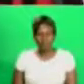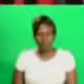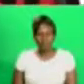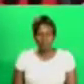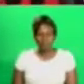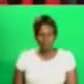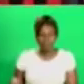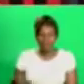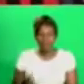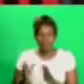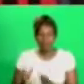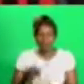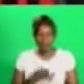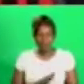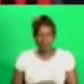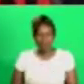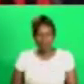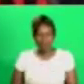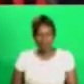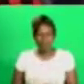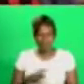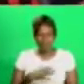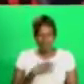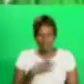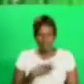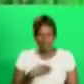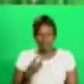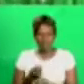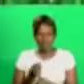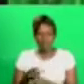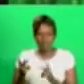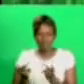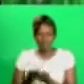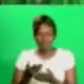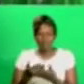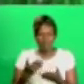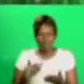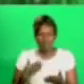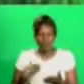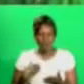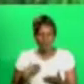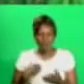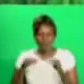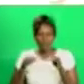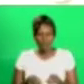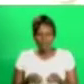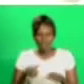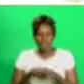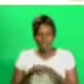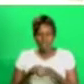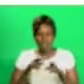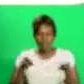Kando na kituo hiki Musiambo alivitembelea vituo vingine kabla ya kufanya kikao na wawekezaji katika jumba